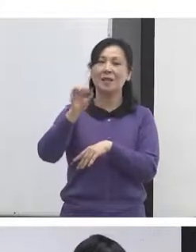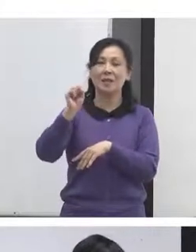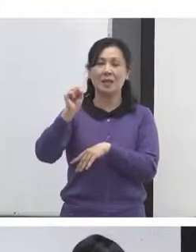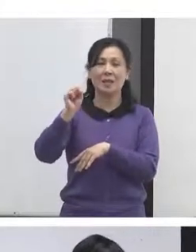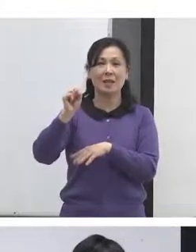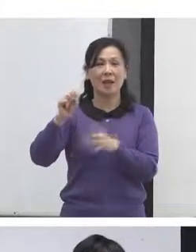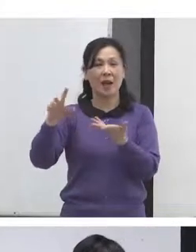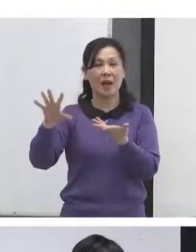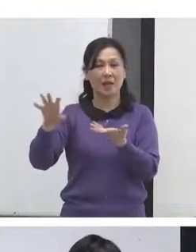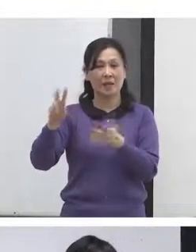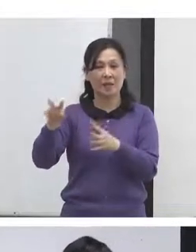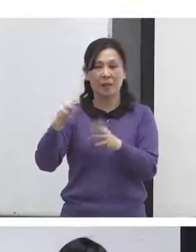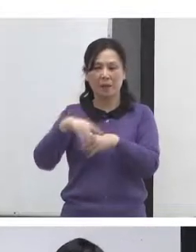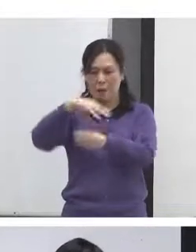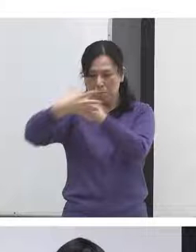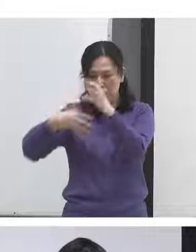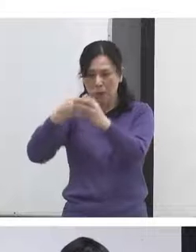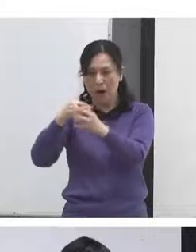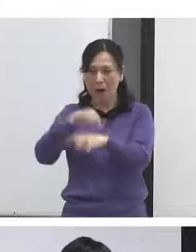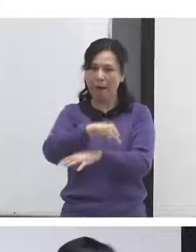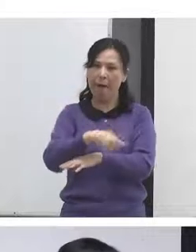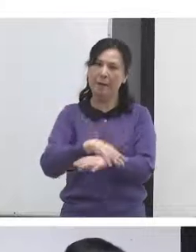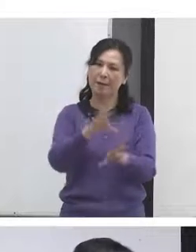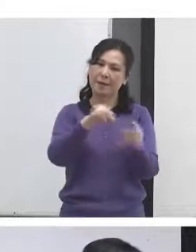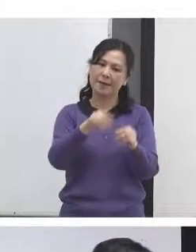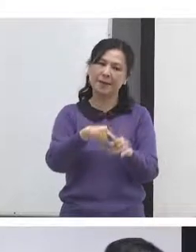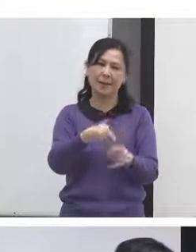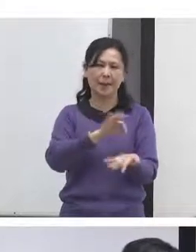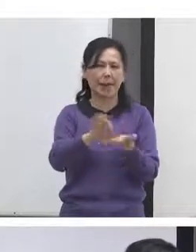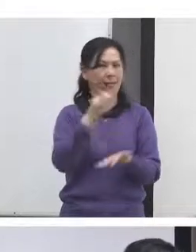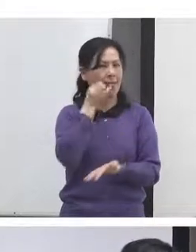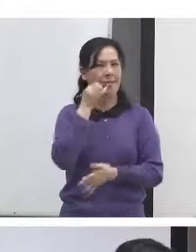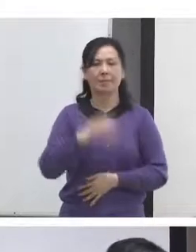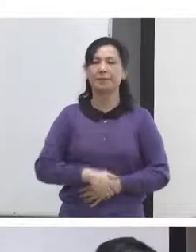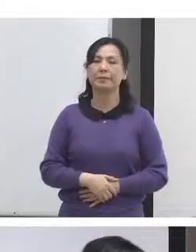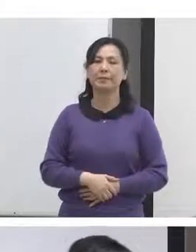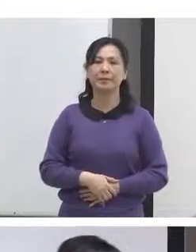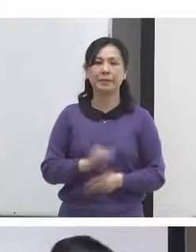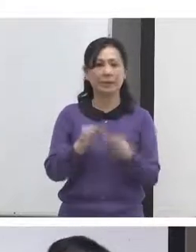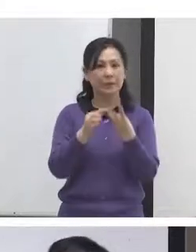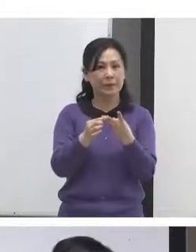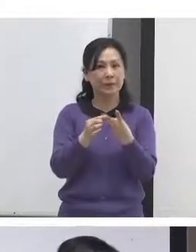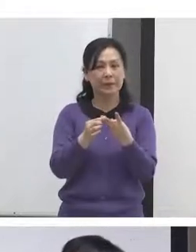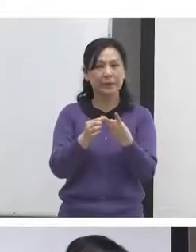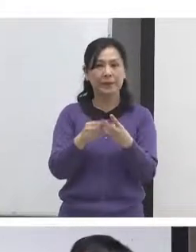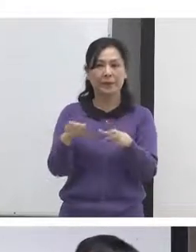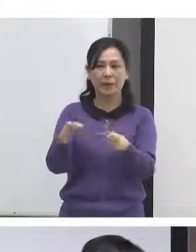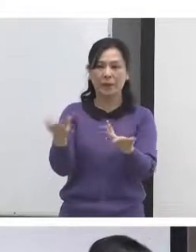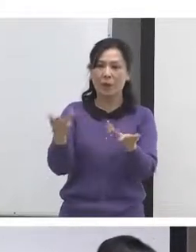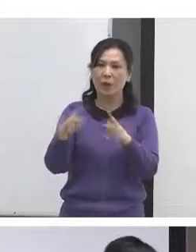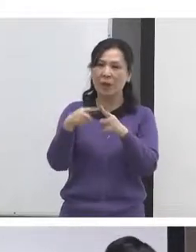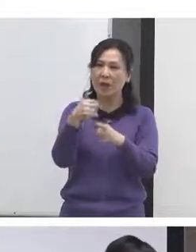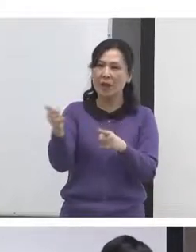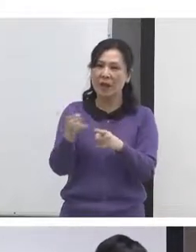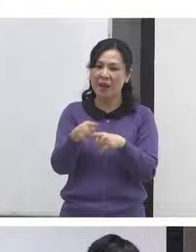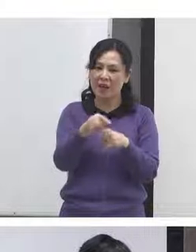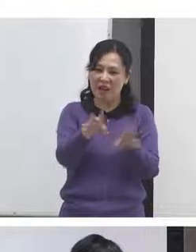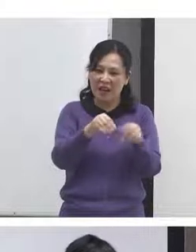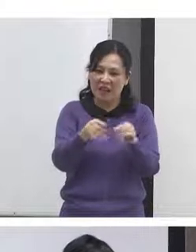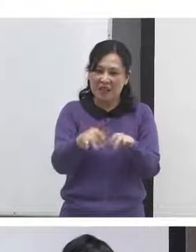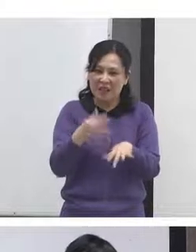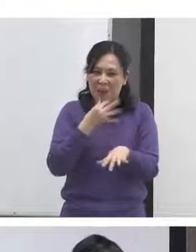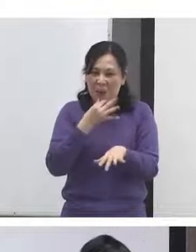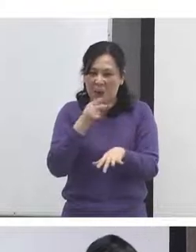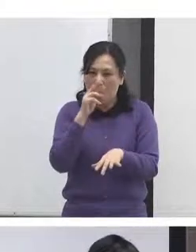让资料变更难用，就让我觉得说，这 KPI 定下去是不是有反效果。然后再来就是 公务人员怕资料错误而不敢释出资料